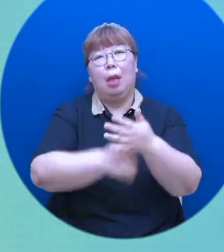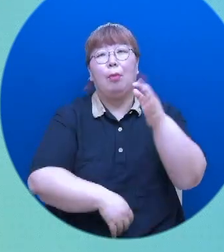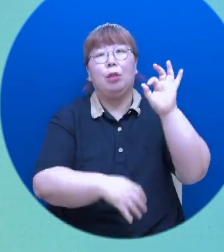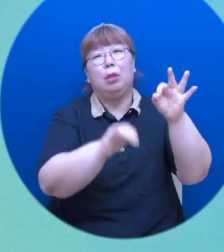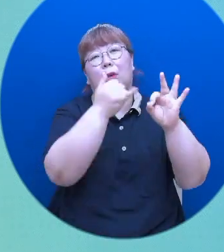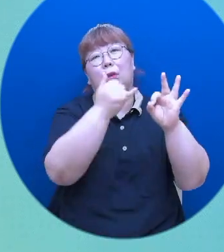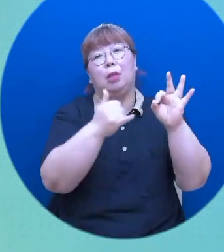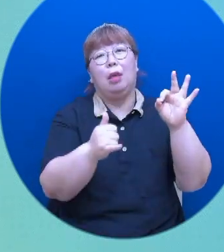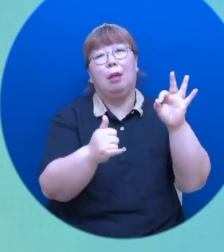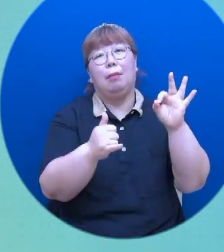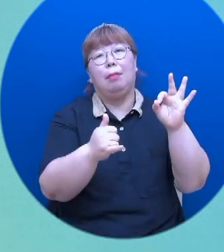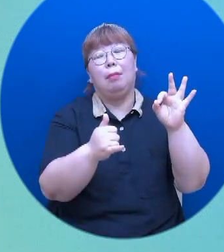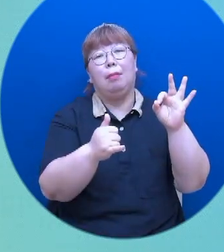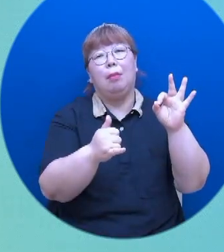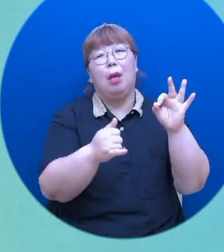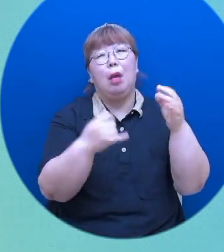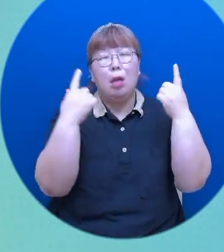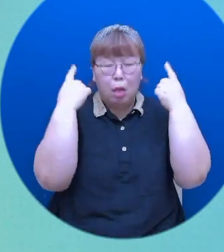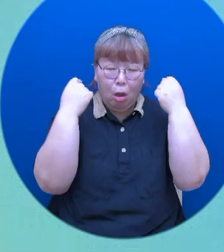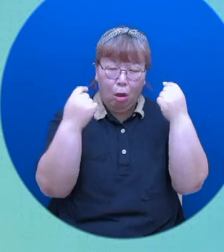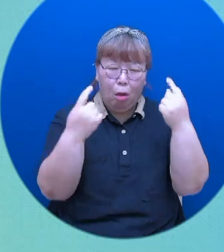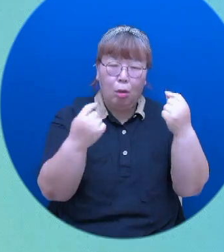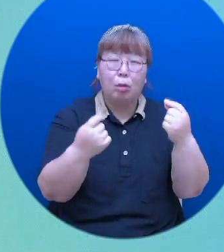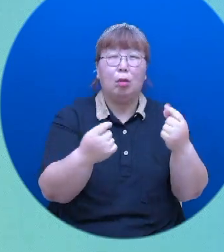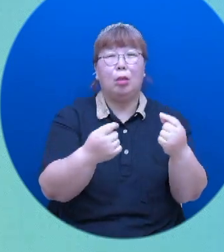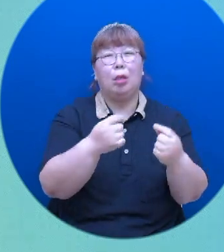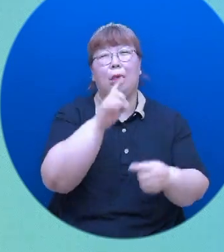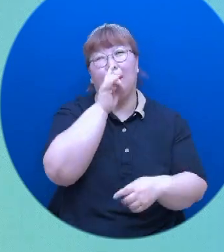나머지는 여전히 불합격하고 미끄러져요.